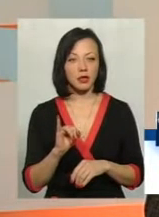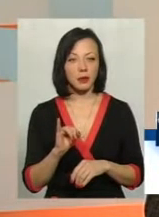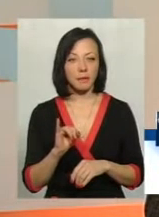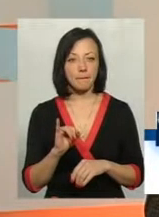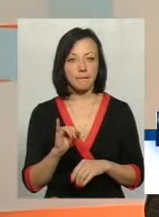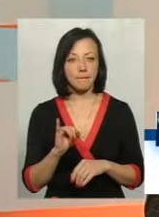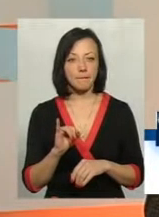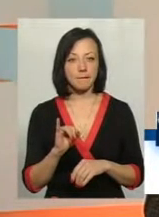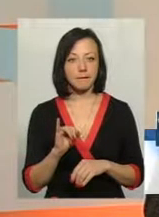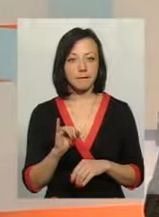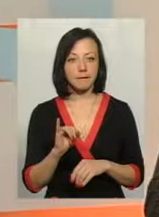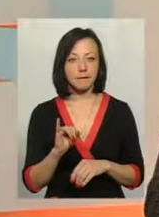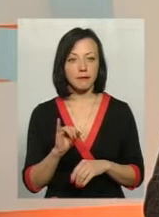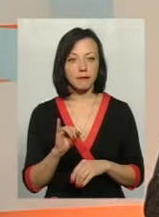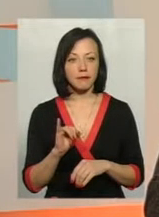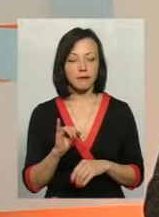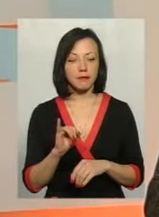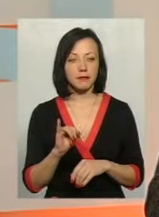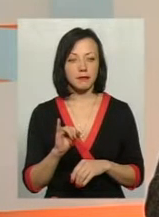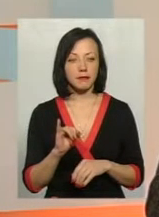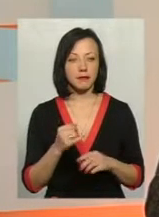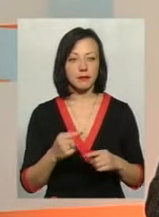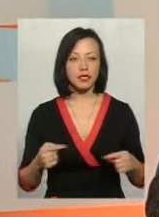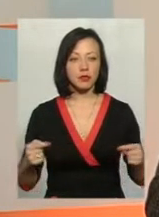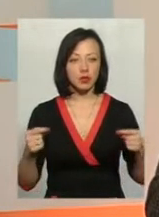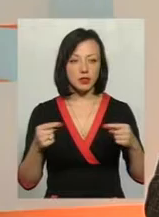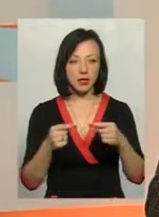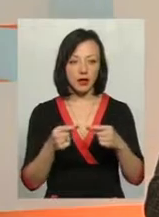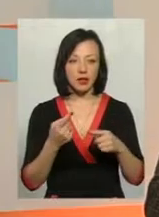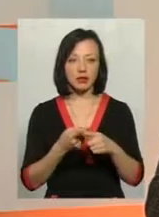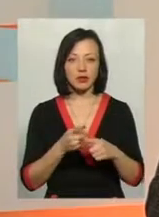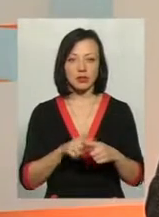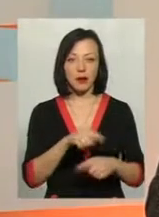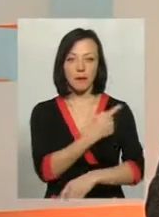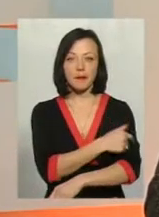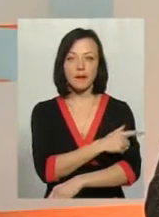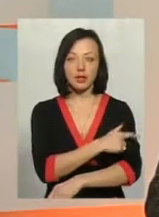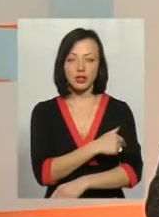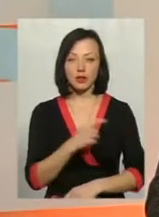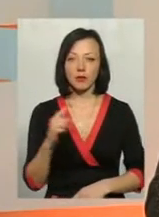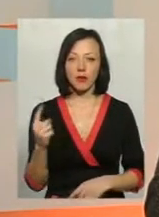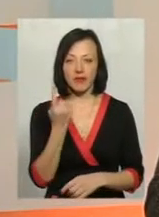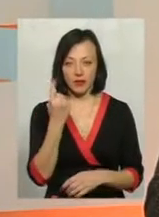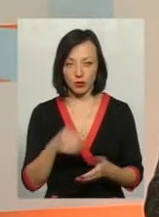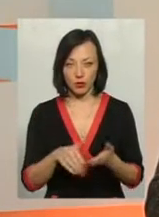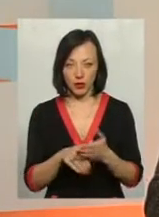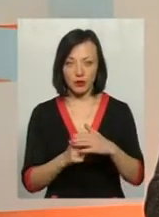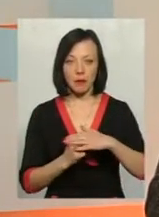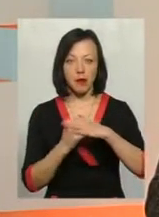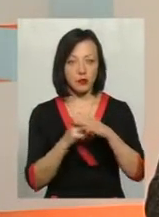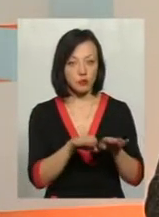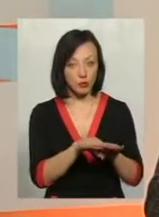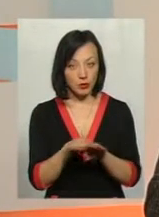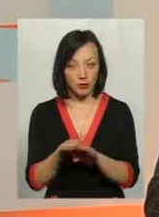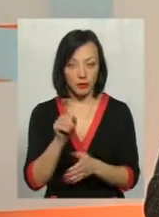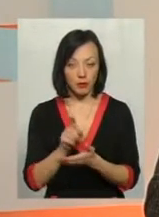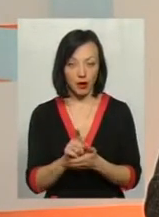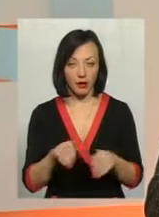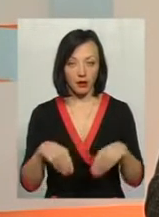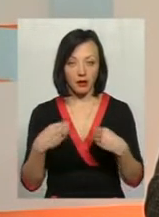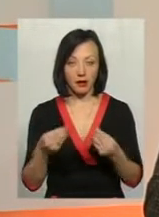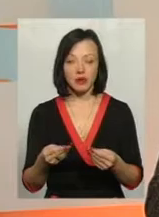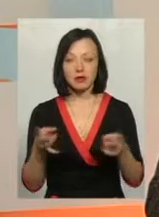безпосередньо ця медична допомога, первинка, вона має надаватись, власне, на базовому рівні. І